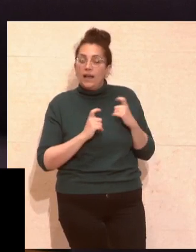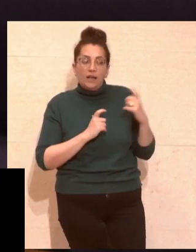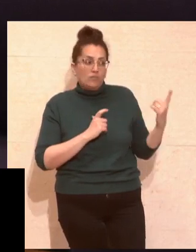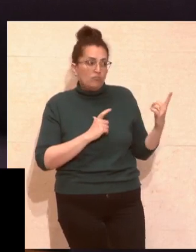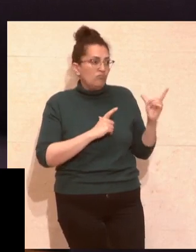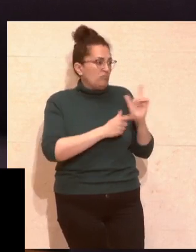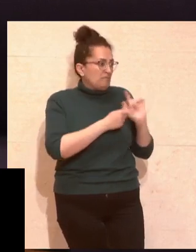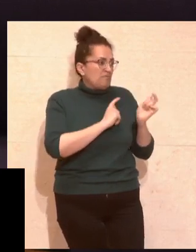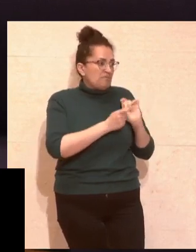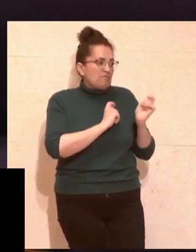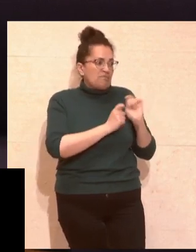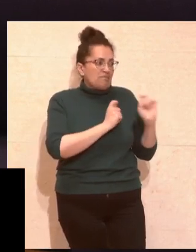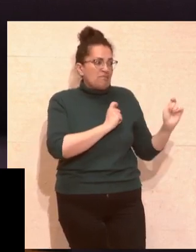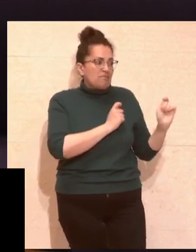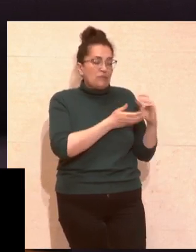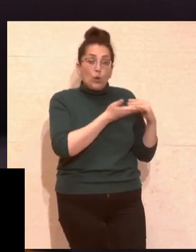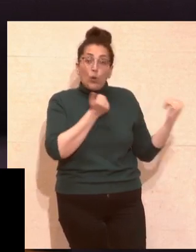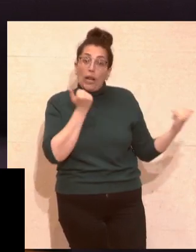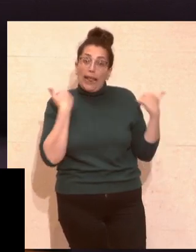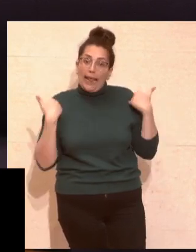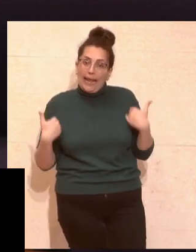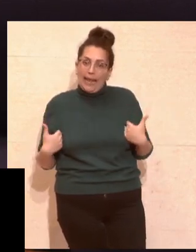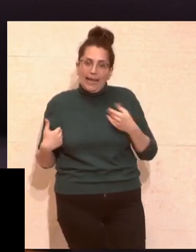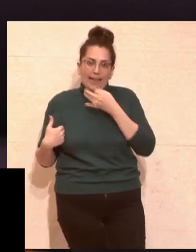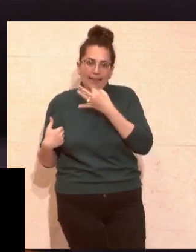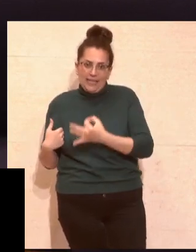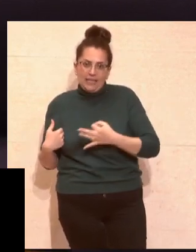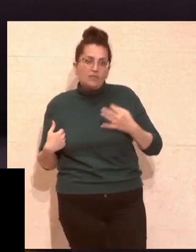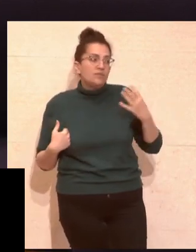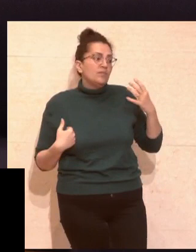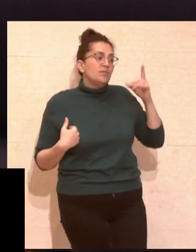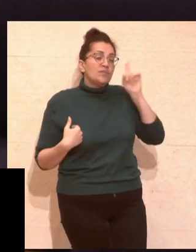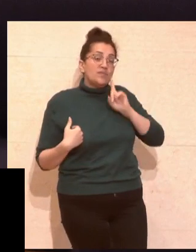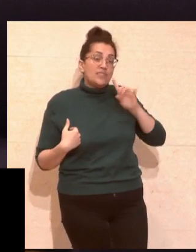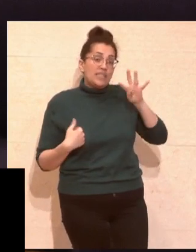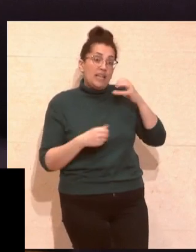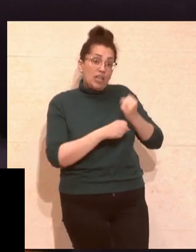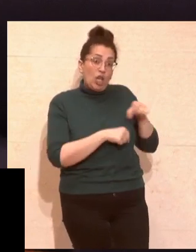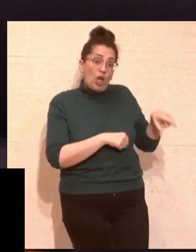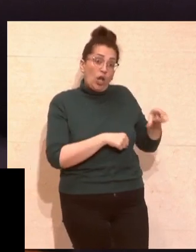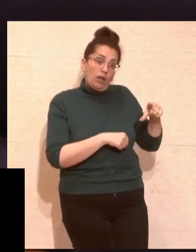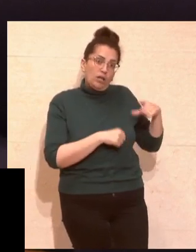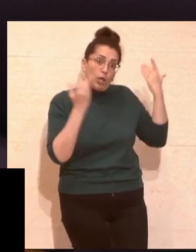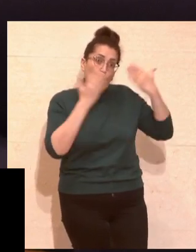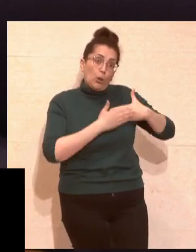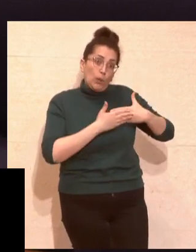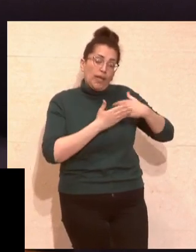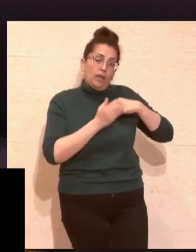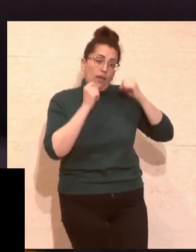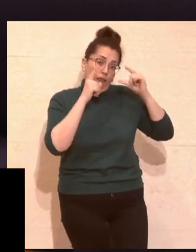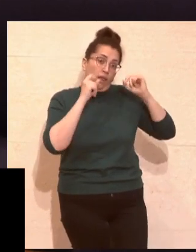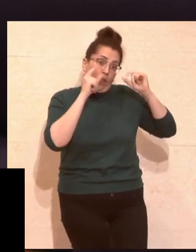beaucoup parlé des adolescents, mais voilà, j'ai une collègue qui a une fille de 4 ans avec des réveils nocturnes fréquents,